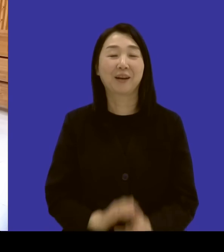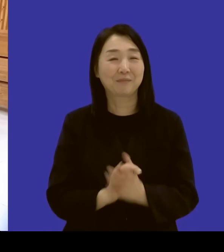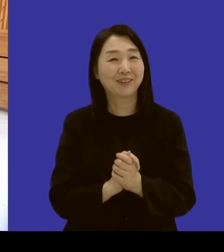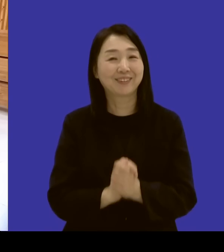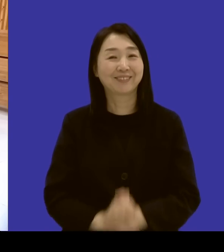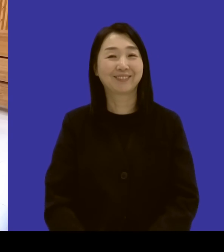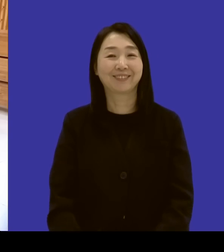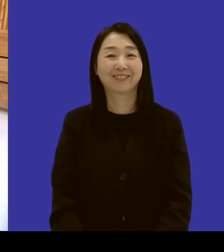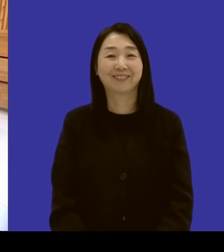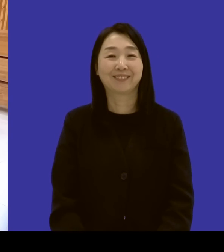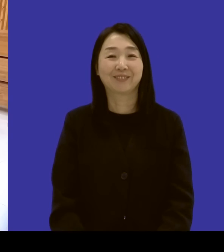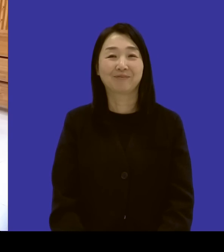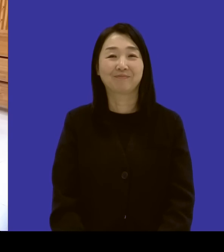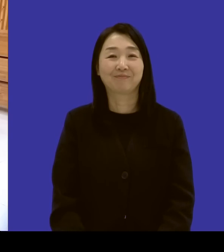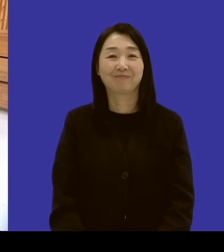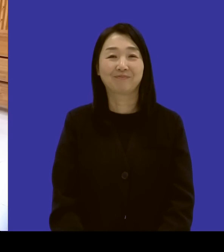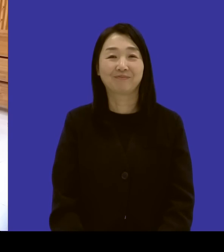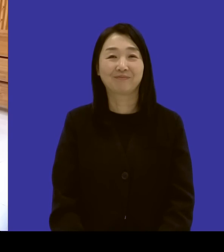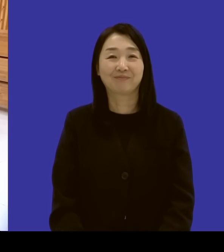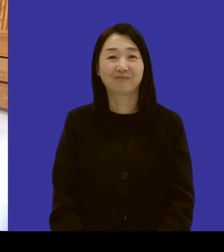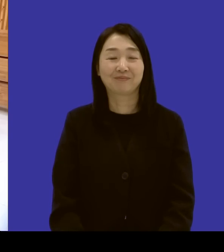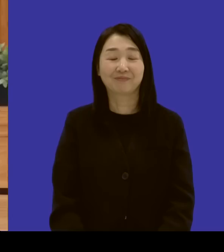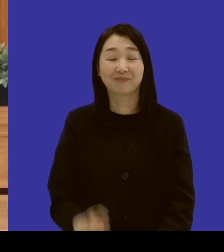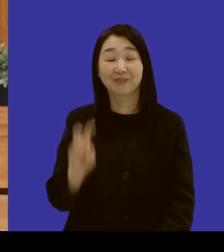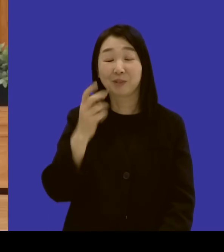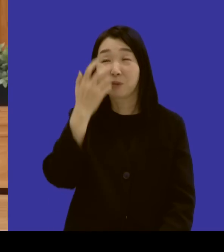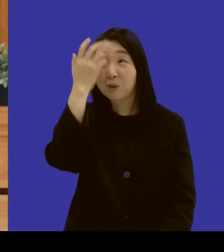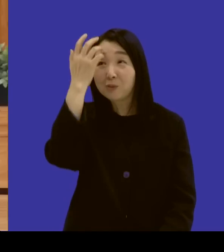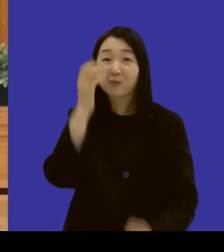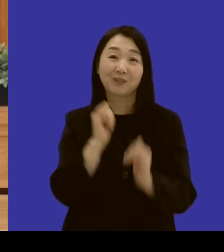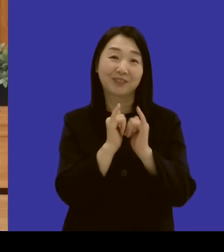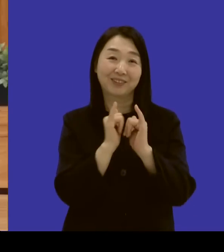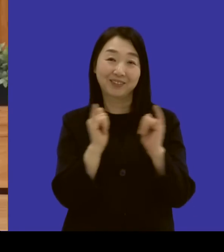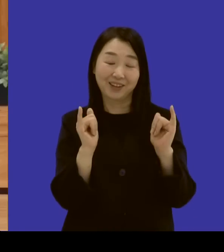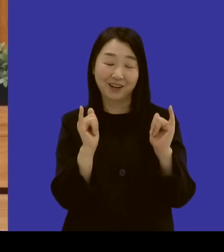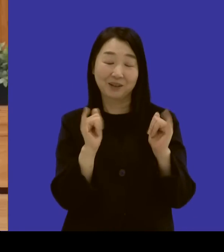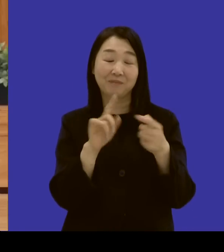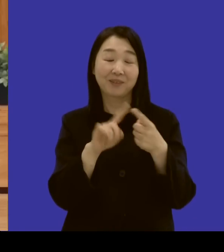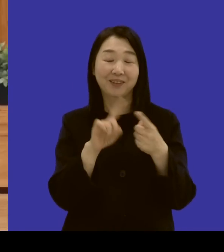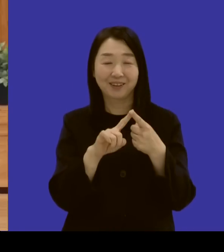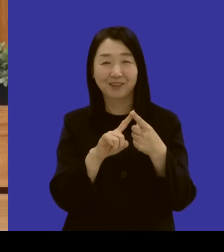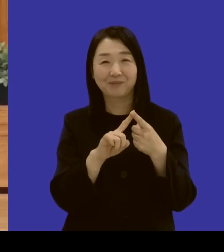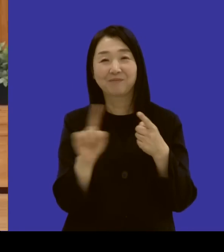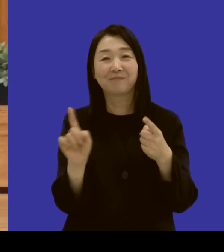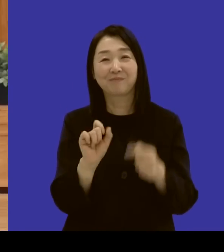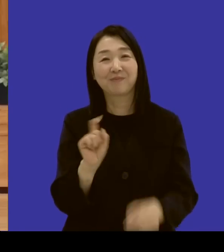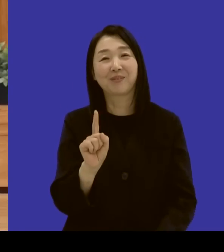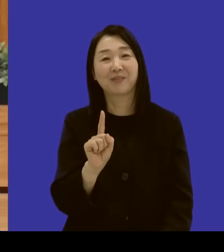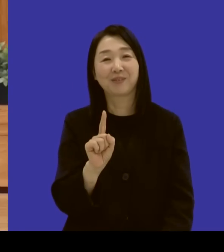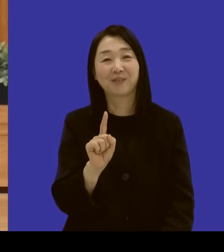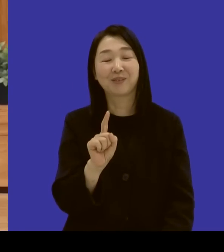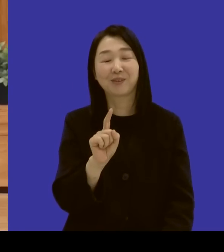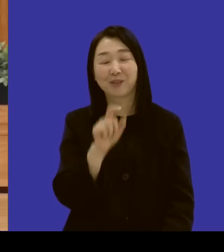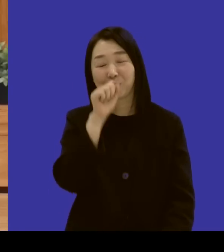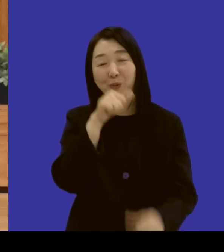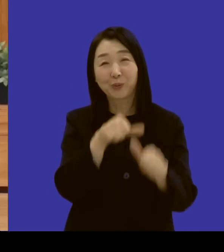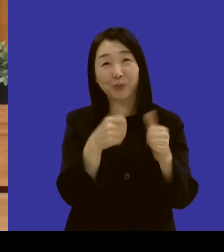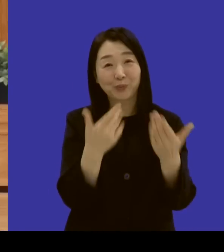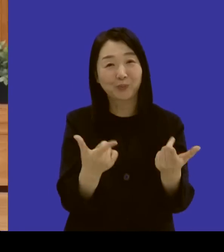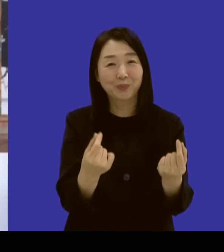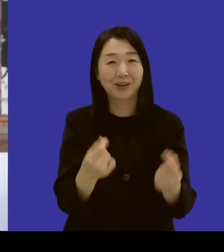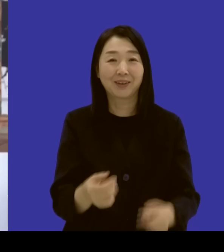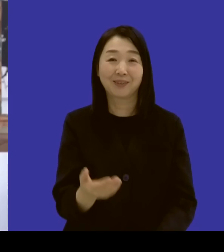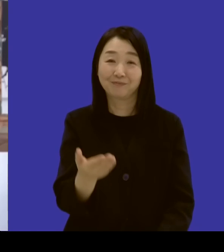아멘입니다. 네, 아멘입니다. 아마 많은 또 음악을 꿈꾸는 제2의 백개선을 꿈꾸는 분들에게 아주 좋은 말씀이 되셨을 것 같습니다.